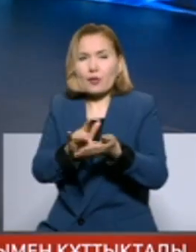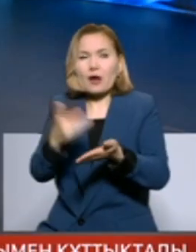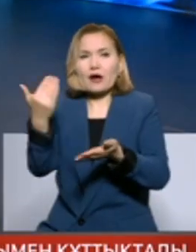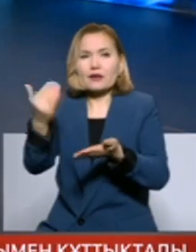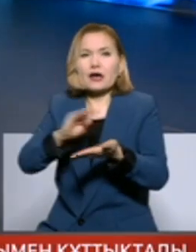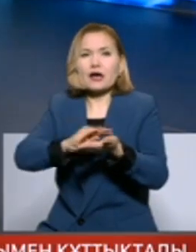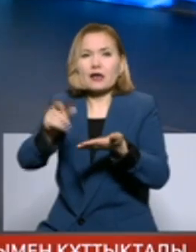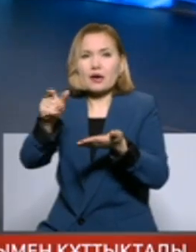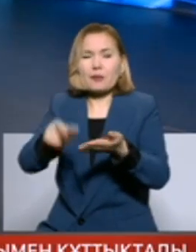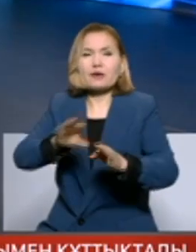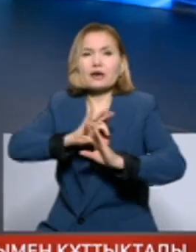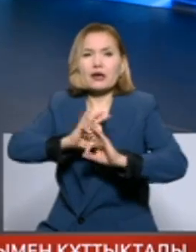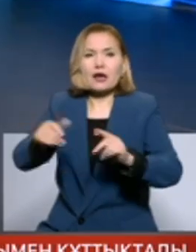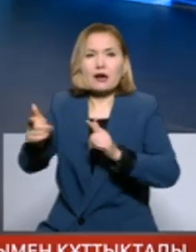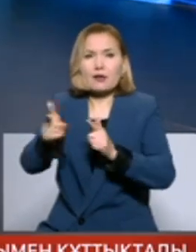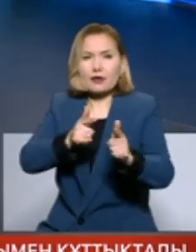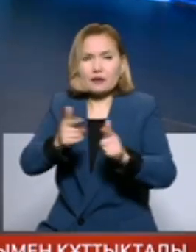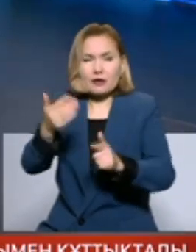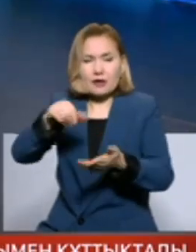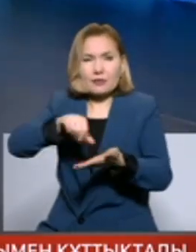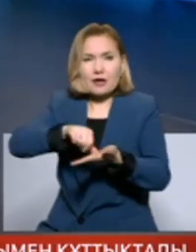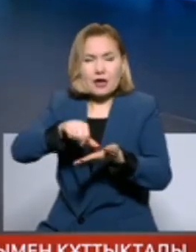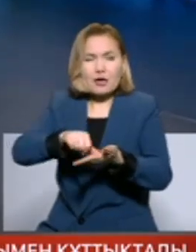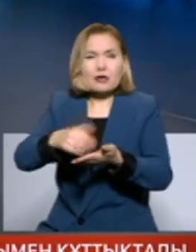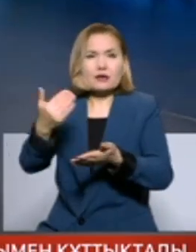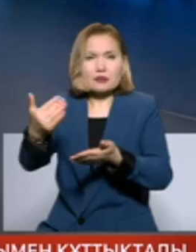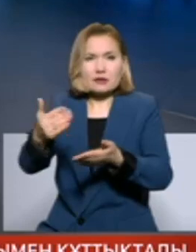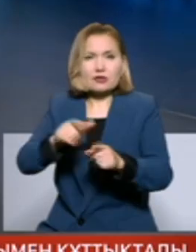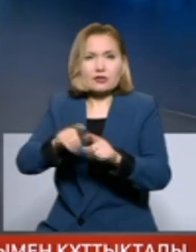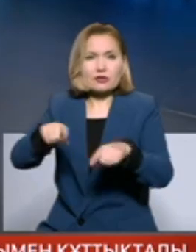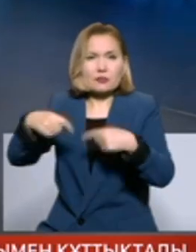Индира Бегайдар шығып тұр. Индира, қайырлы күн, сіз эфирдесіз.